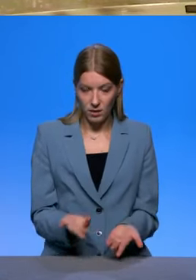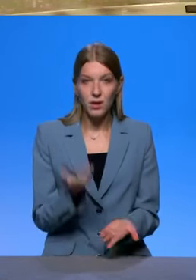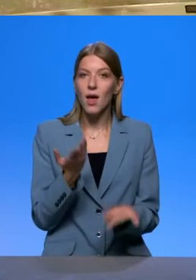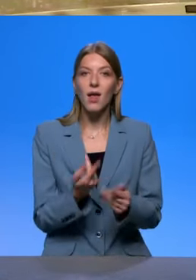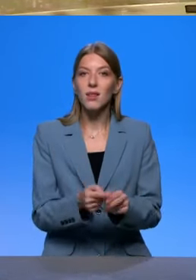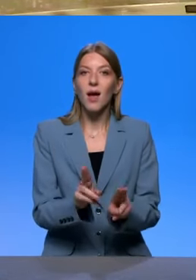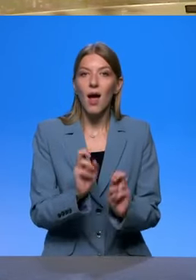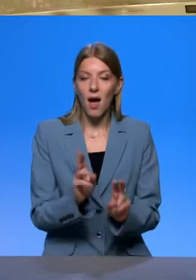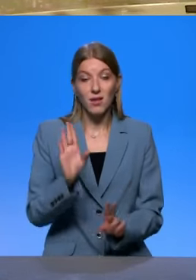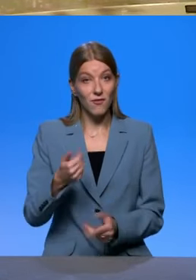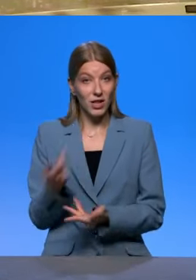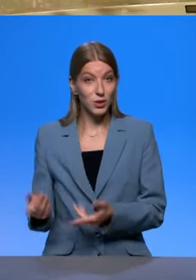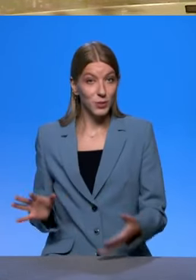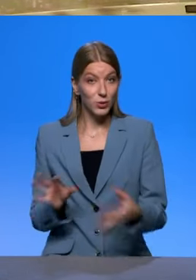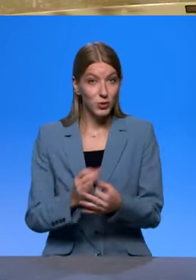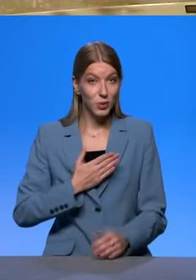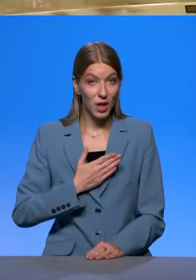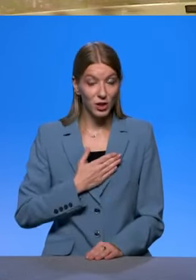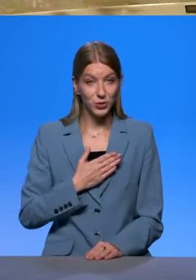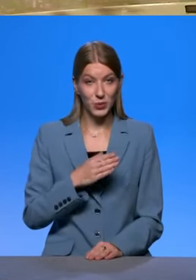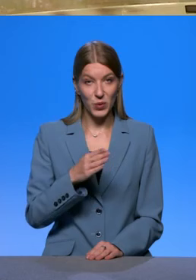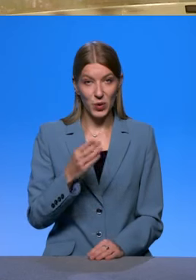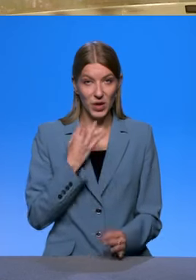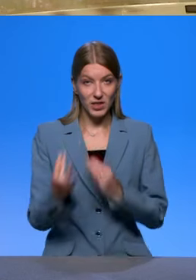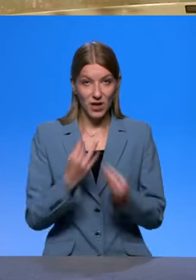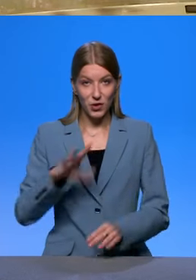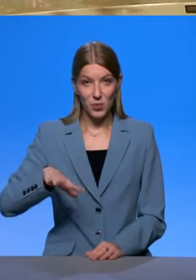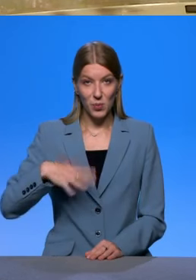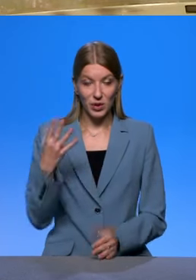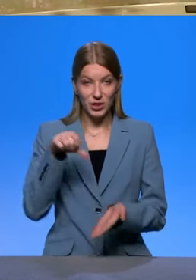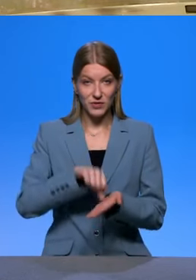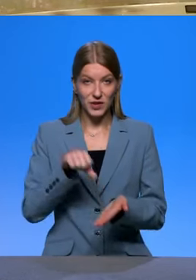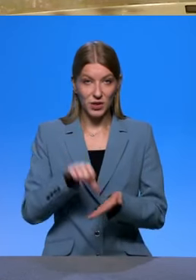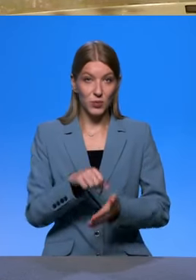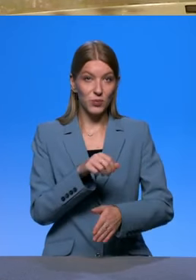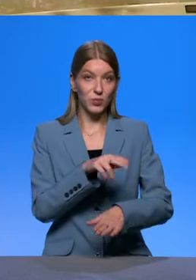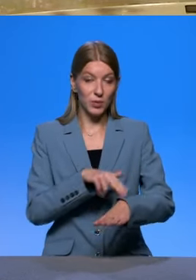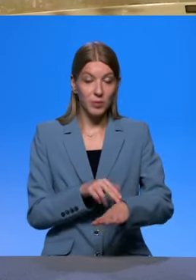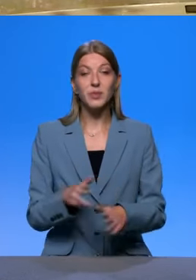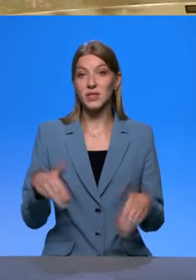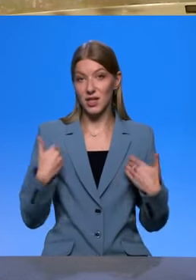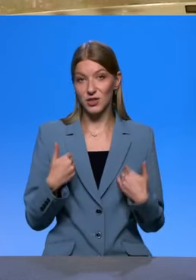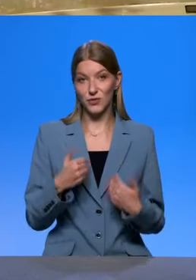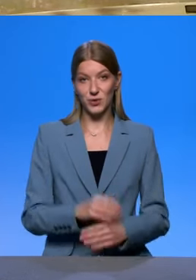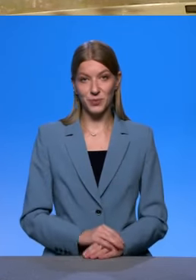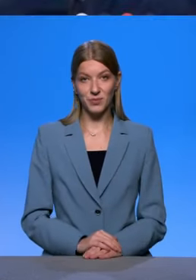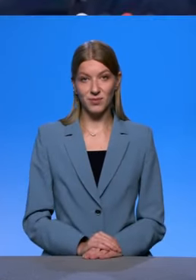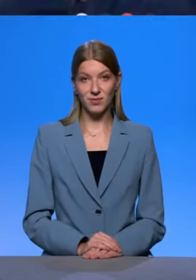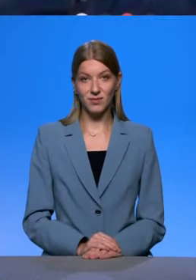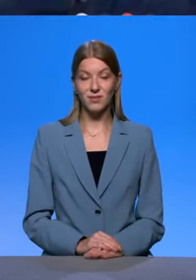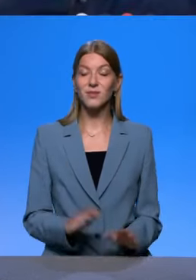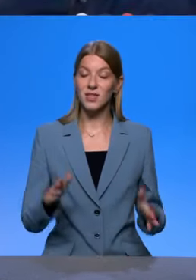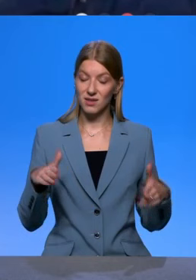разговору бывшего оперативного сотрудника РОП МВД России по Москве Михаила Игнатова. Михаил Вячеславович, здравствуйте.